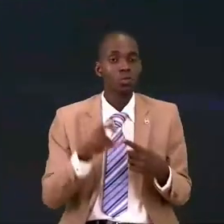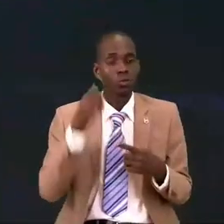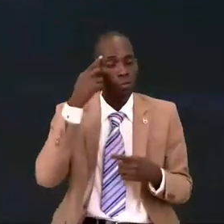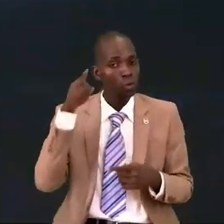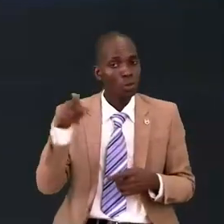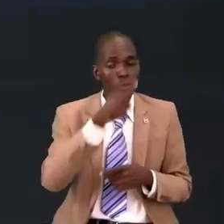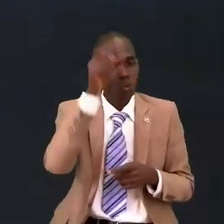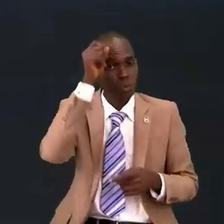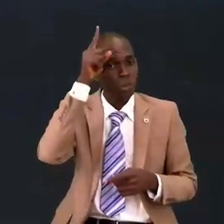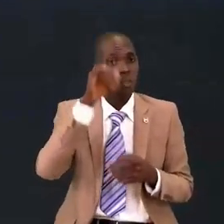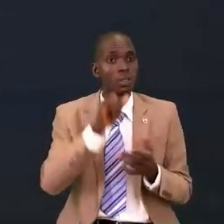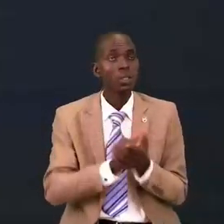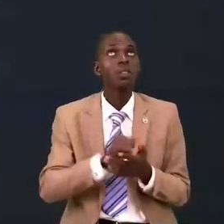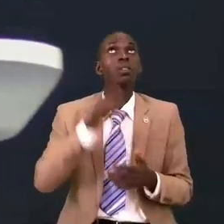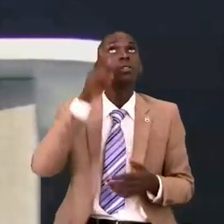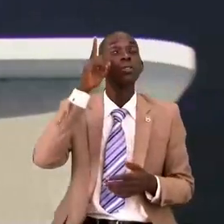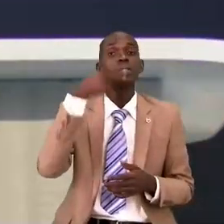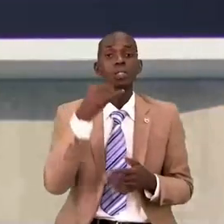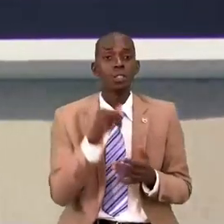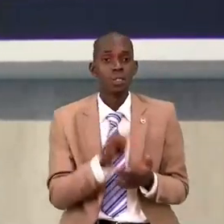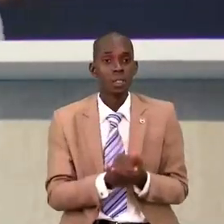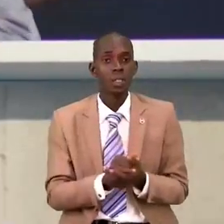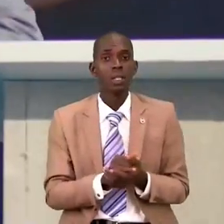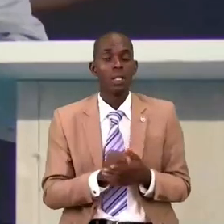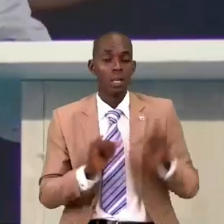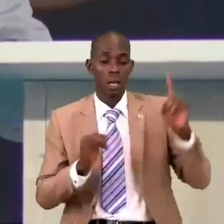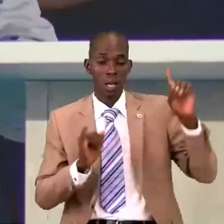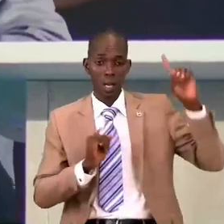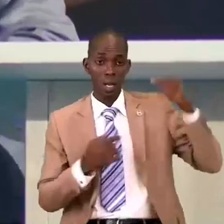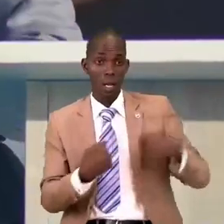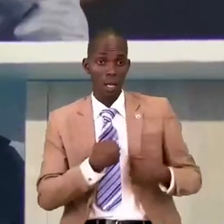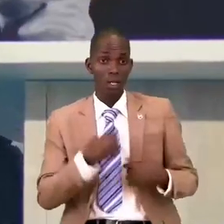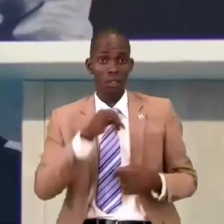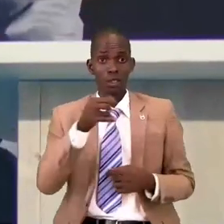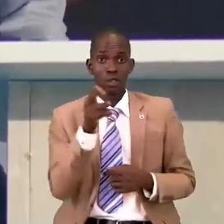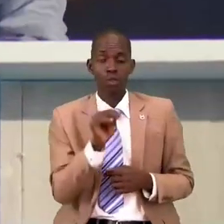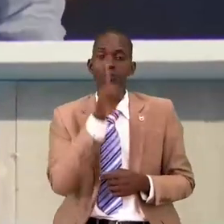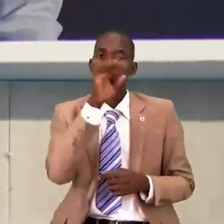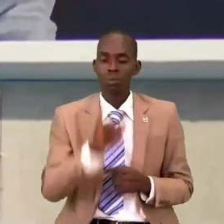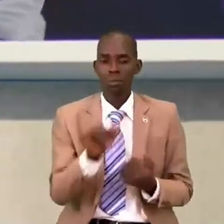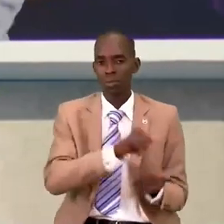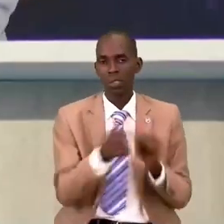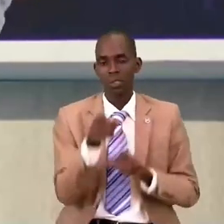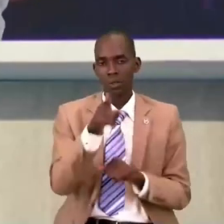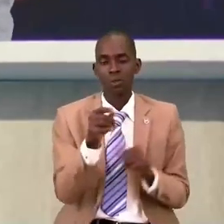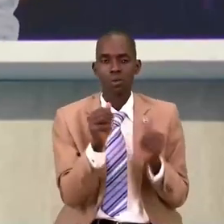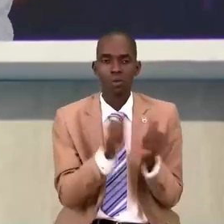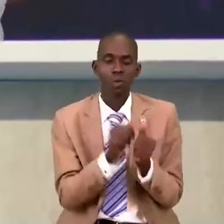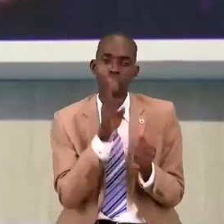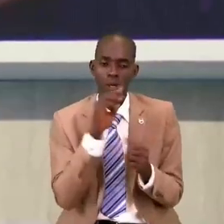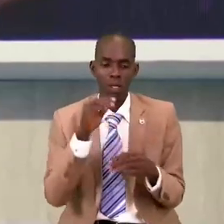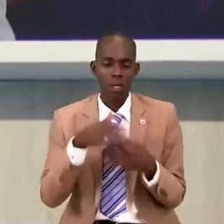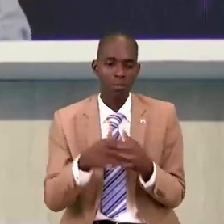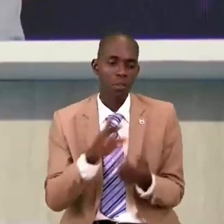d'eau pour la repentance, mais celui qui vient après moi, il est plus grand, il est plus élevé, il est plus puissant que